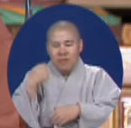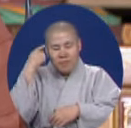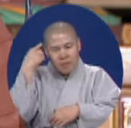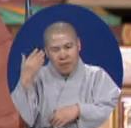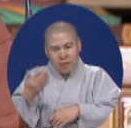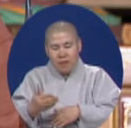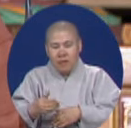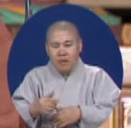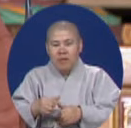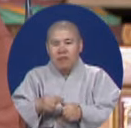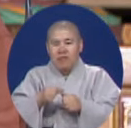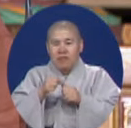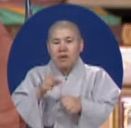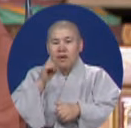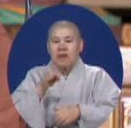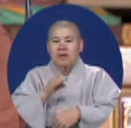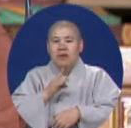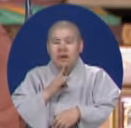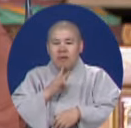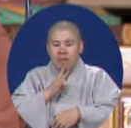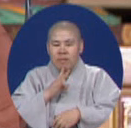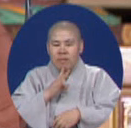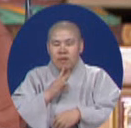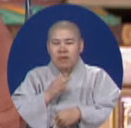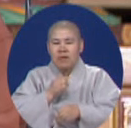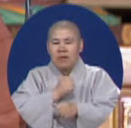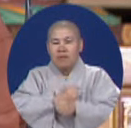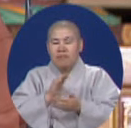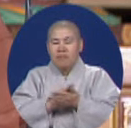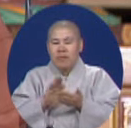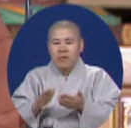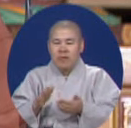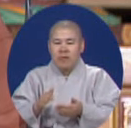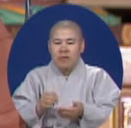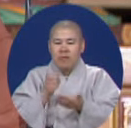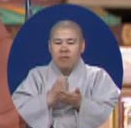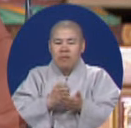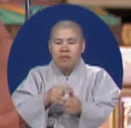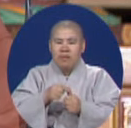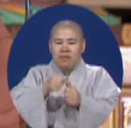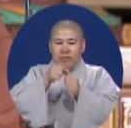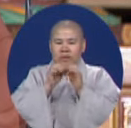얘기입니다. 그래서 마지막에 구법자는 법을 구하는 자는